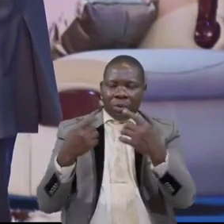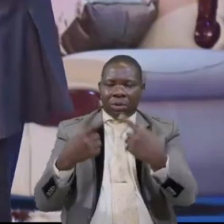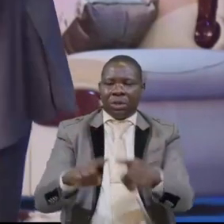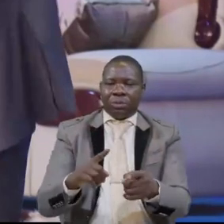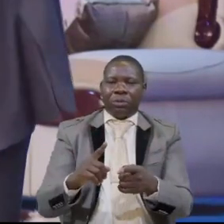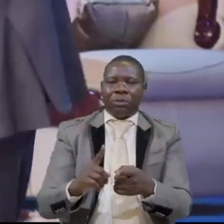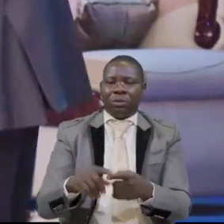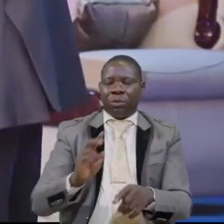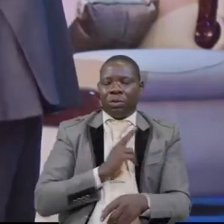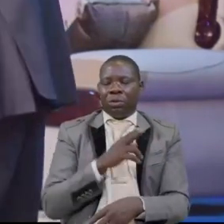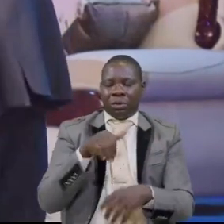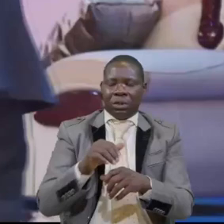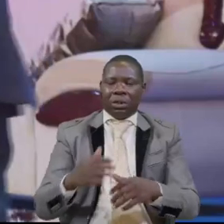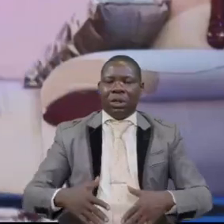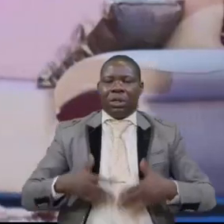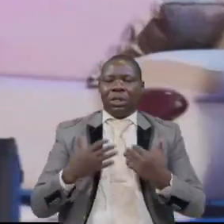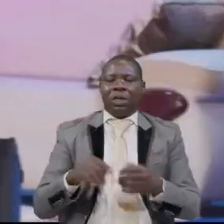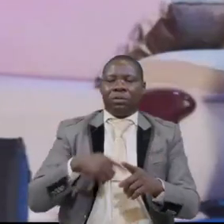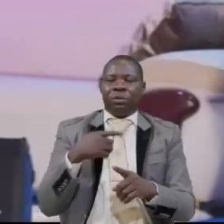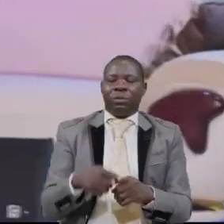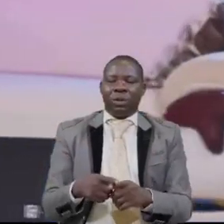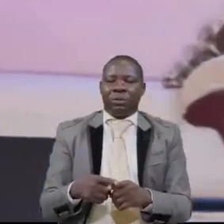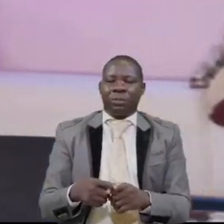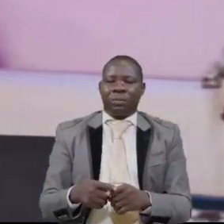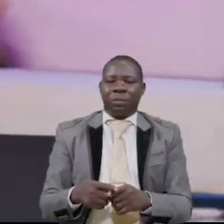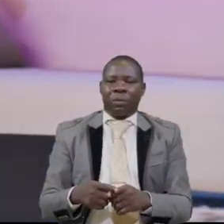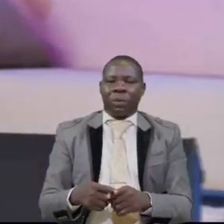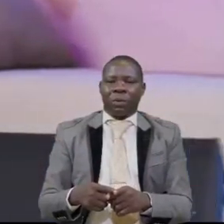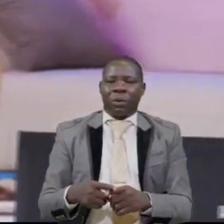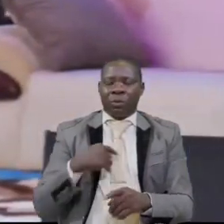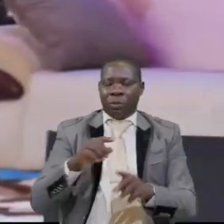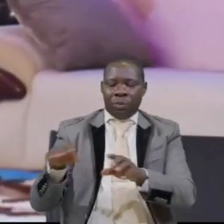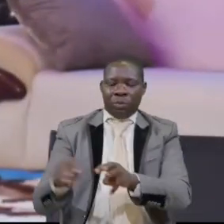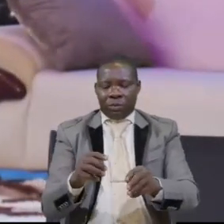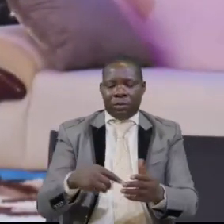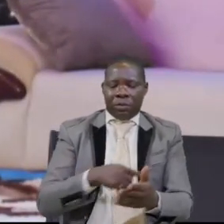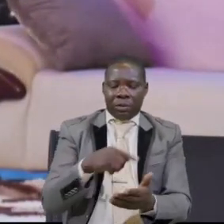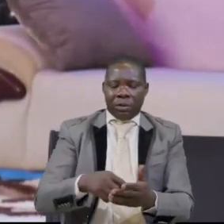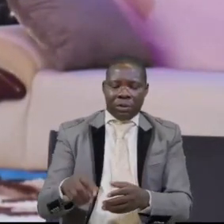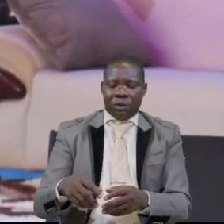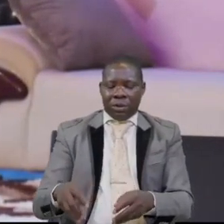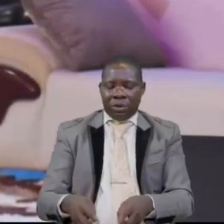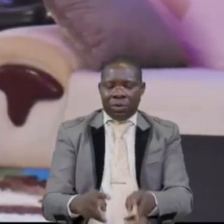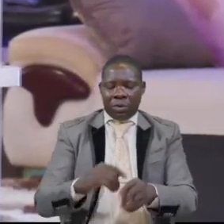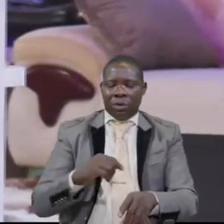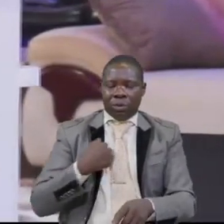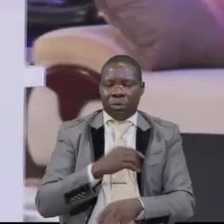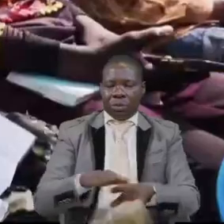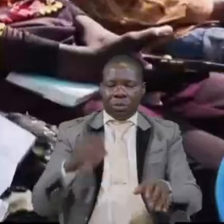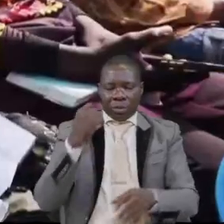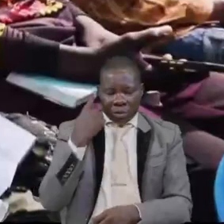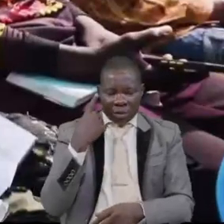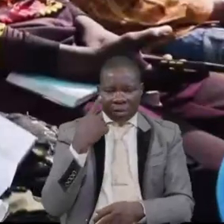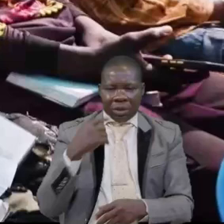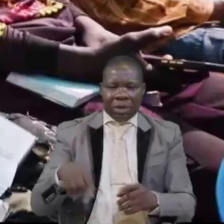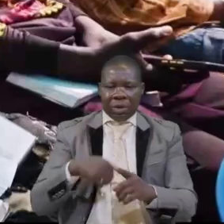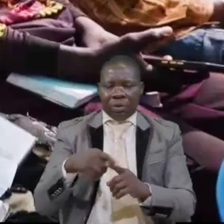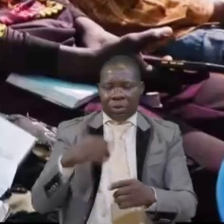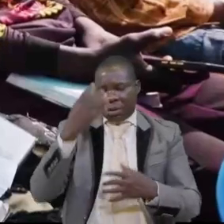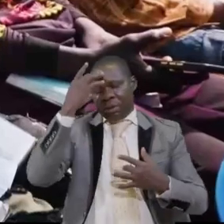dans la vie. Quand le vent souffle dans ta direction, nous ne comprenons rien. Quand les